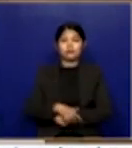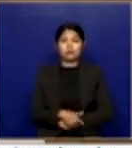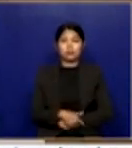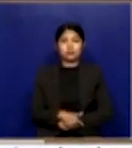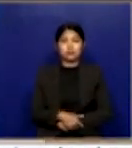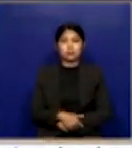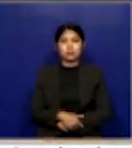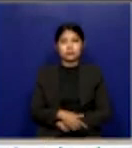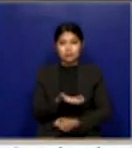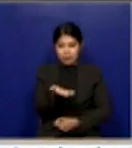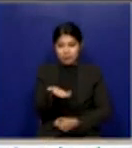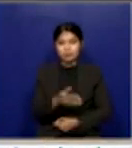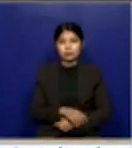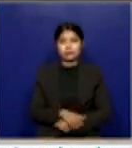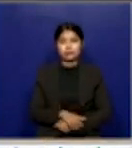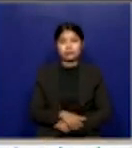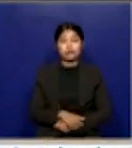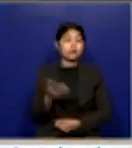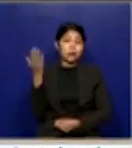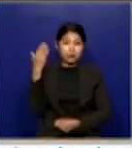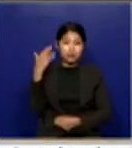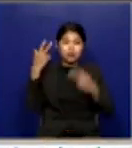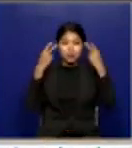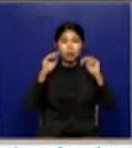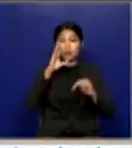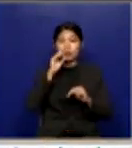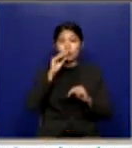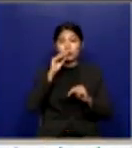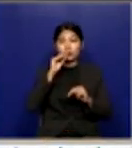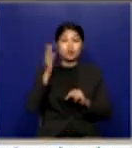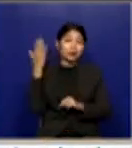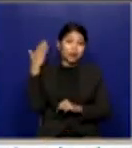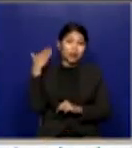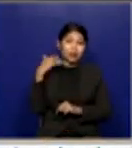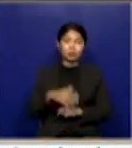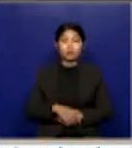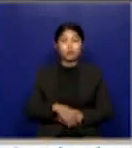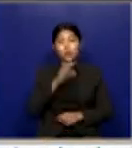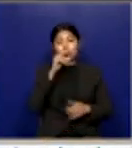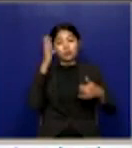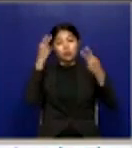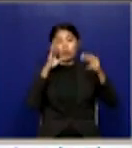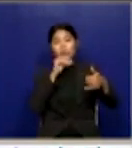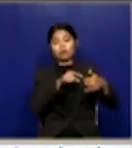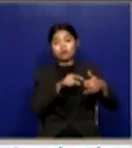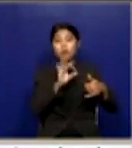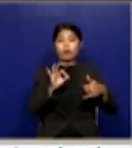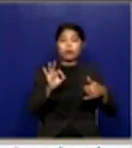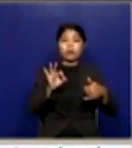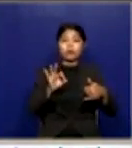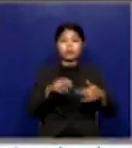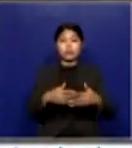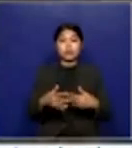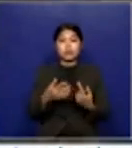เฉดครับเช่นคือเมื่อกี้ท่านนายกพูดแล้วพูดพูดมาสักครู่นะผมไม่ติดใจเลยฮะแต่ก็นี้ที่ท่าน